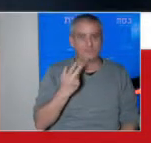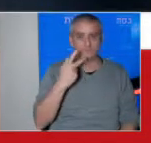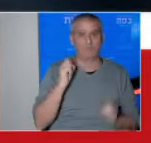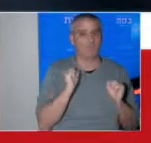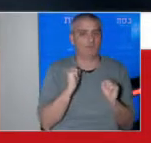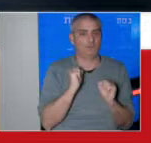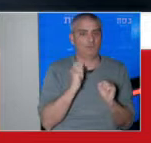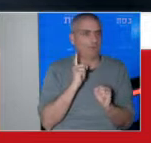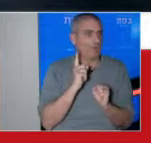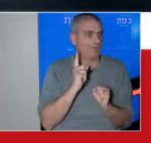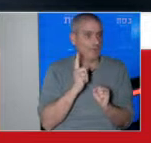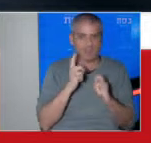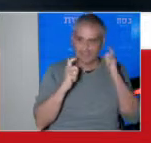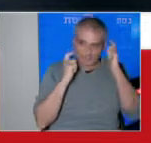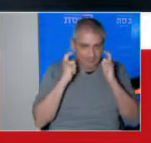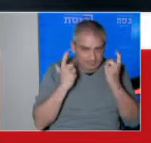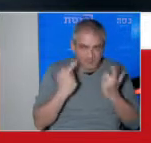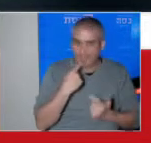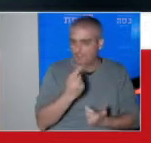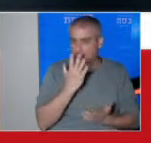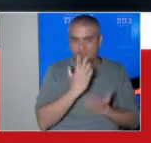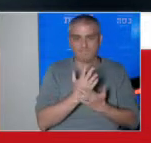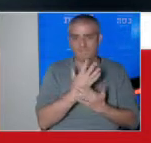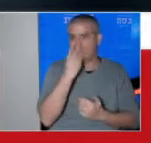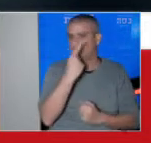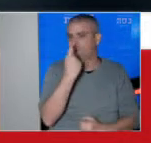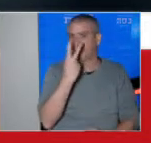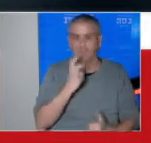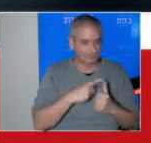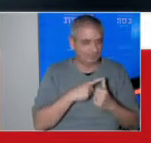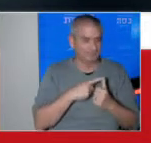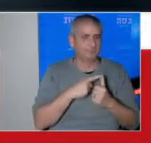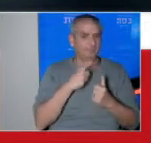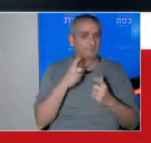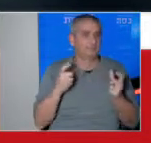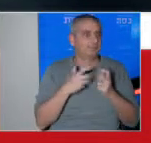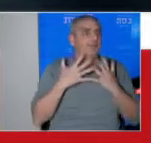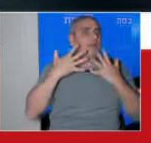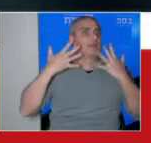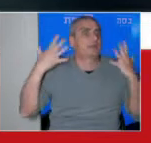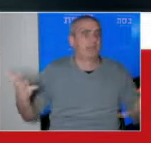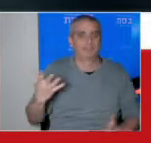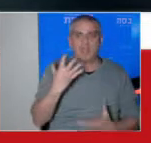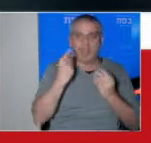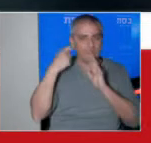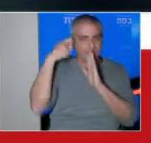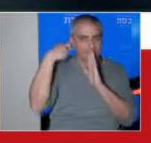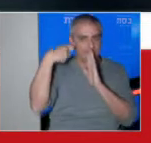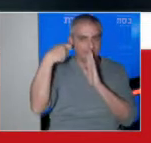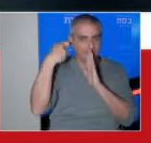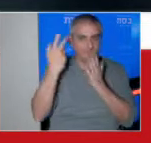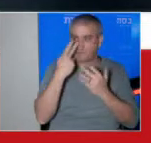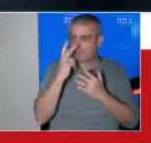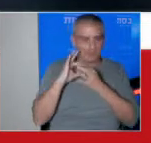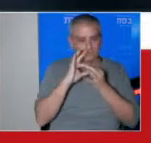ופרוזן כמובן. אבל דיסני, הזכרת את פוקס ה-120, ועוד זאת חברה ענקית של הרבה מאוד סרטים.